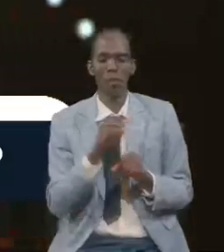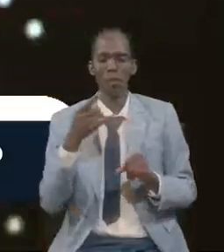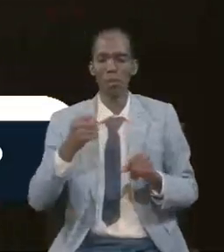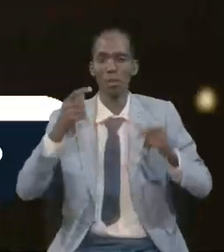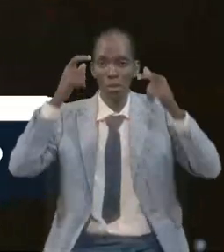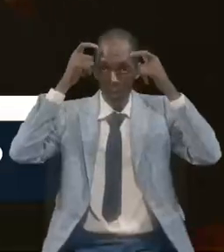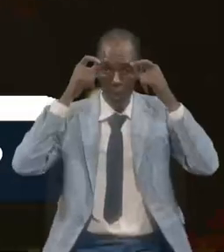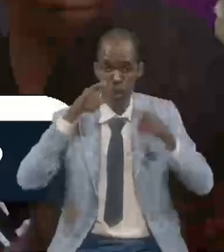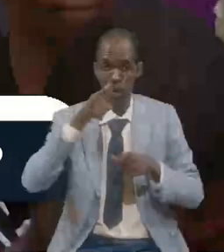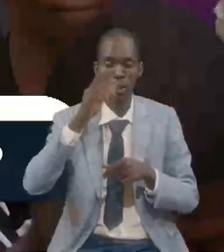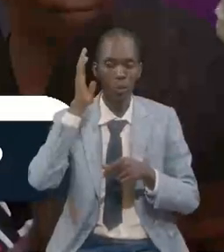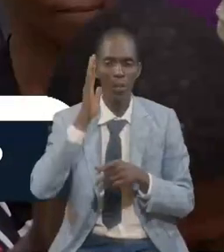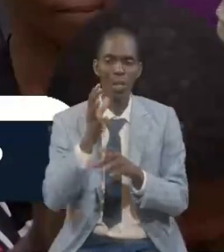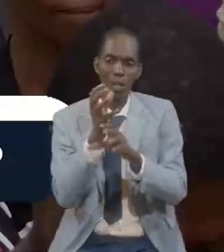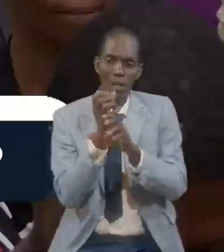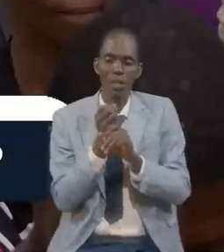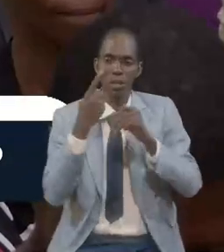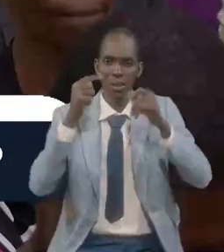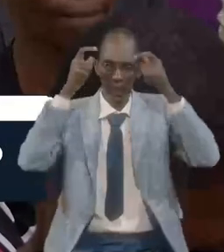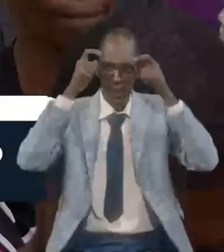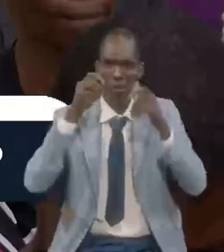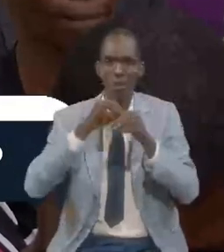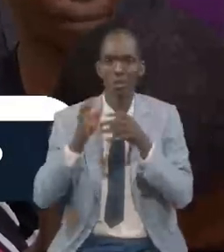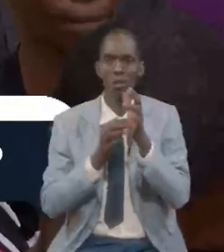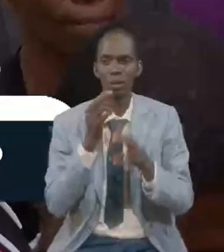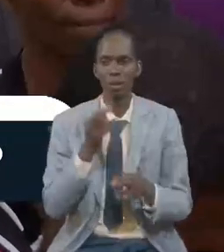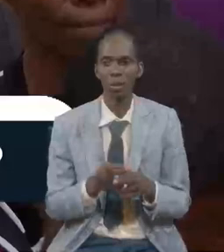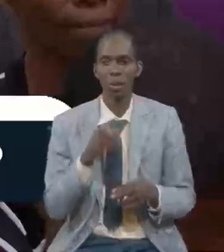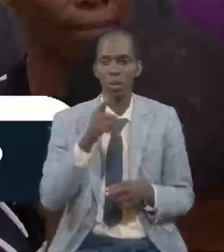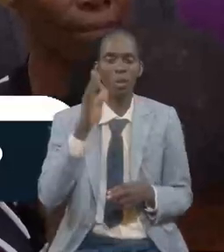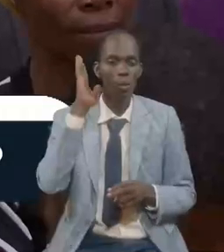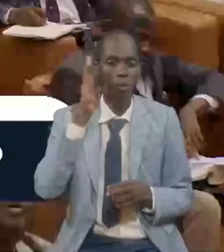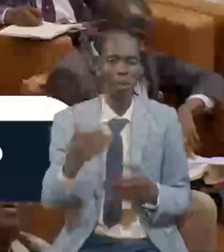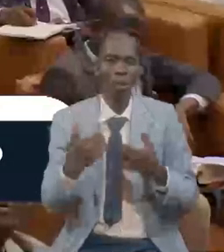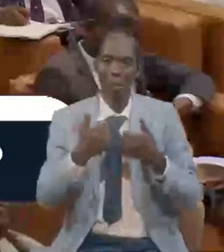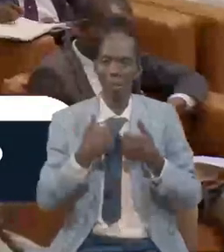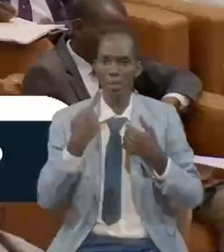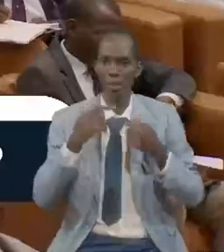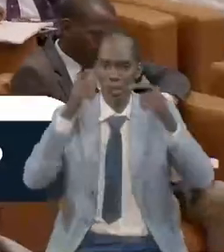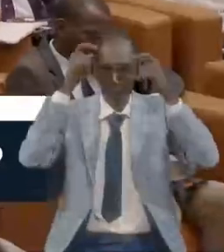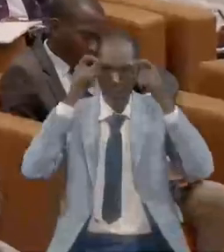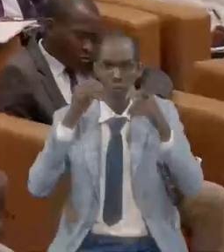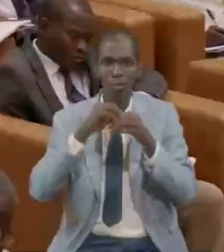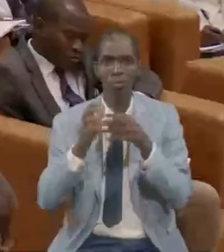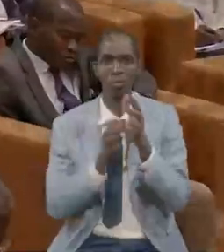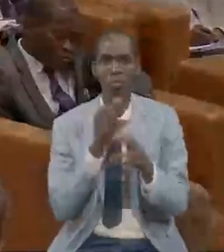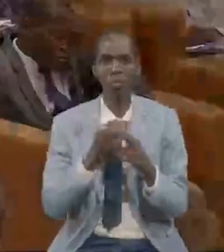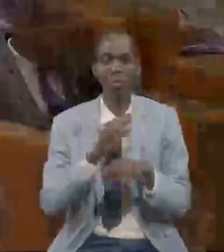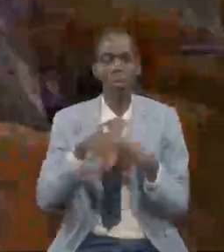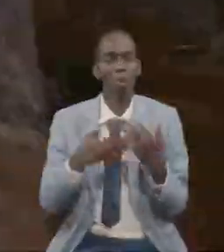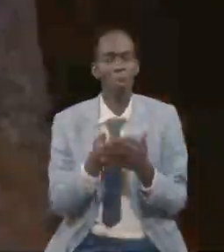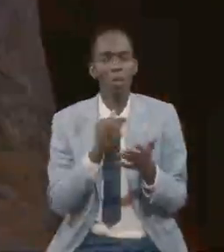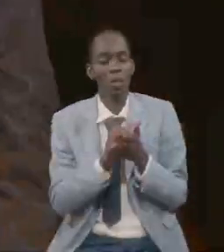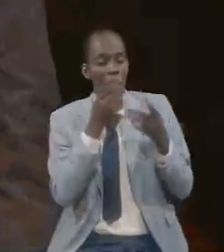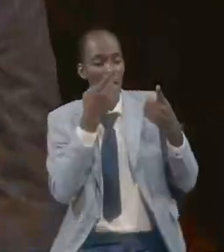couronne. Vous allez recevoir une couronne. Vous allez porter une couronne. Tout ce qui arrive